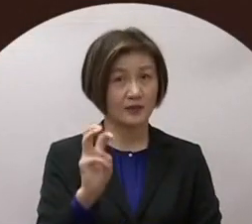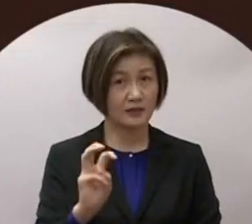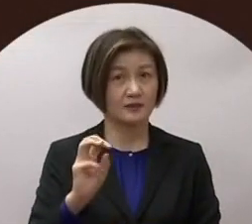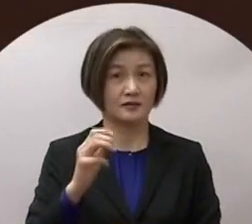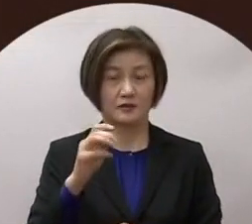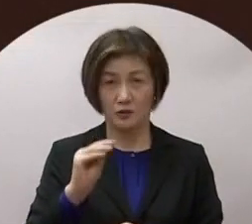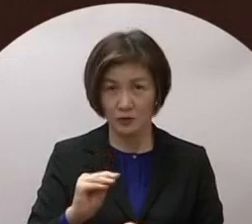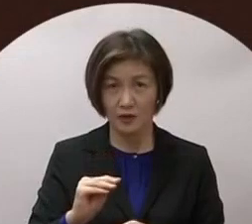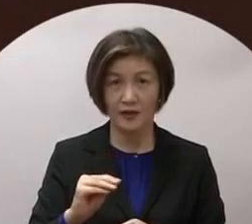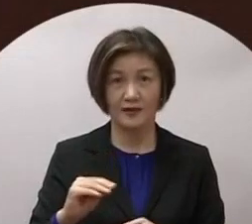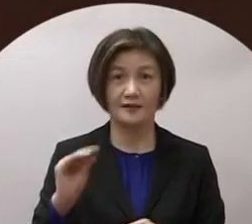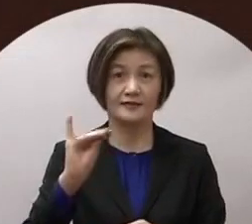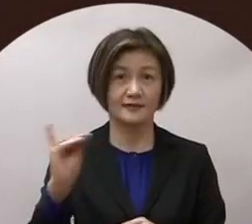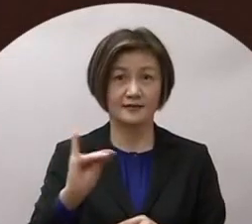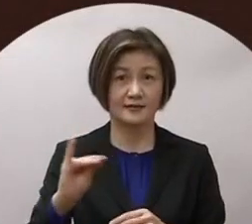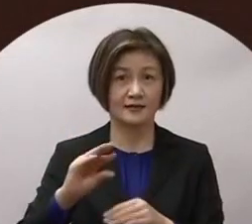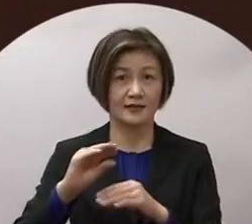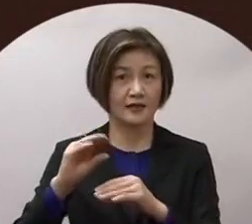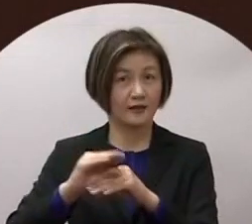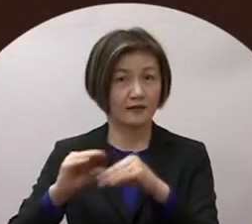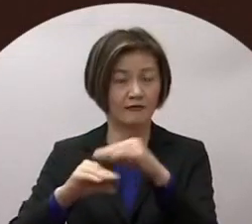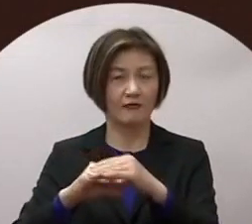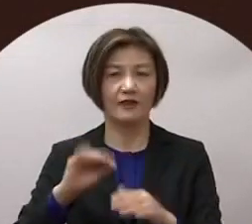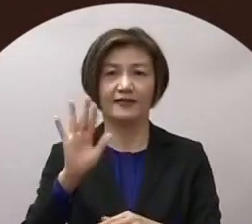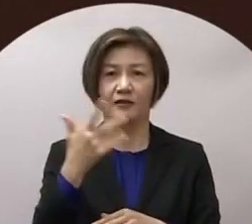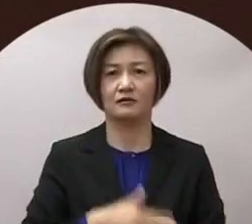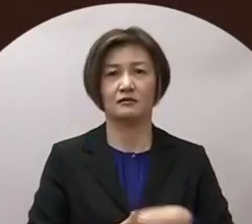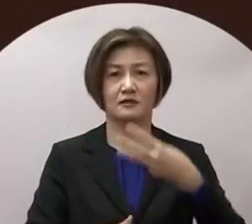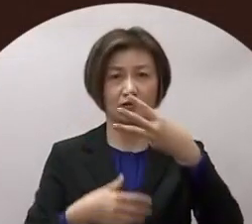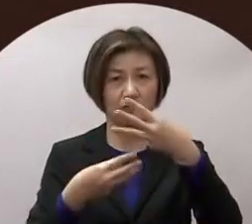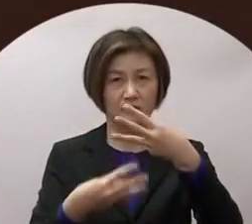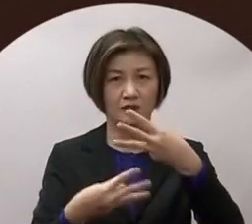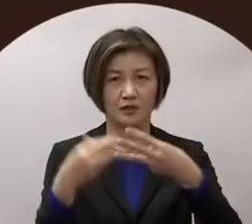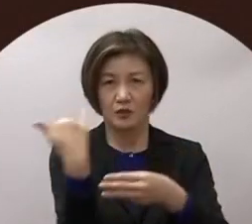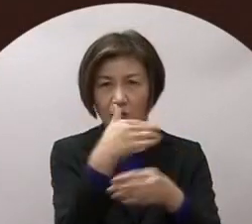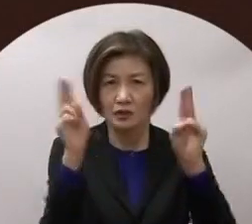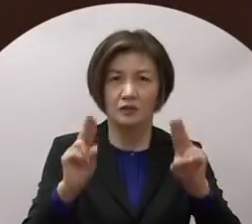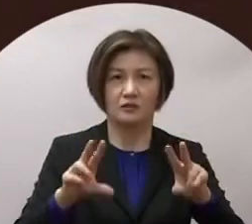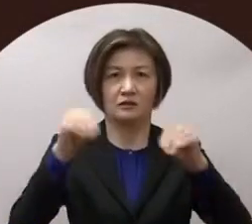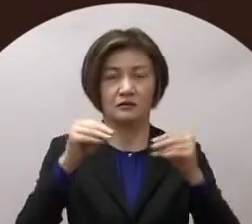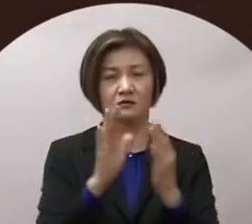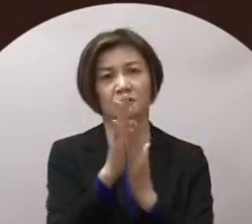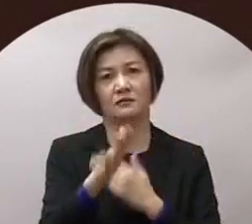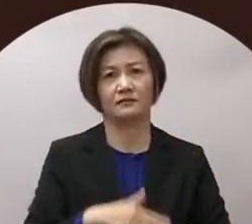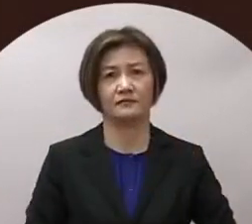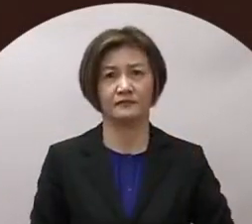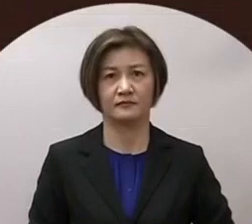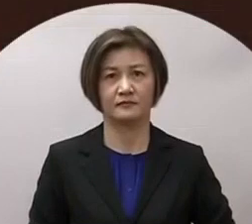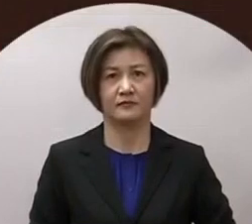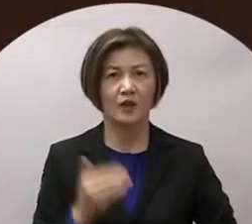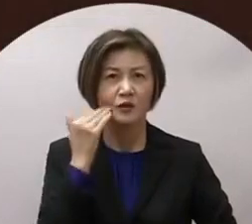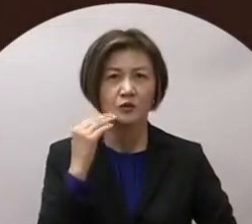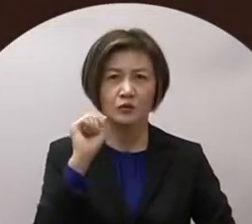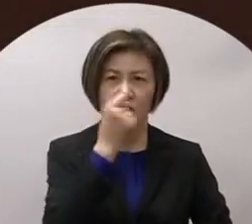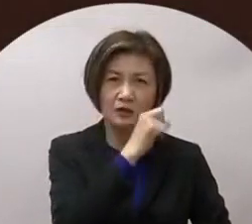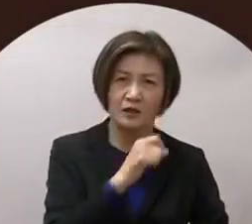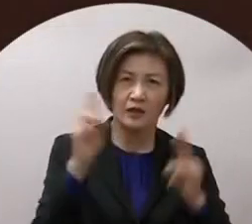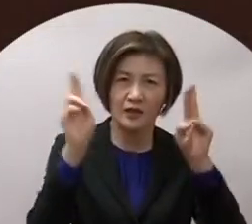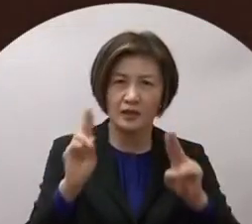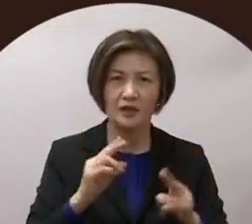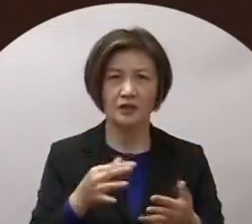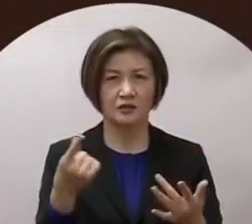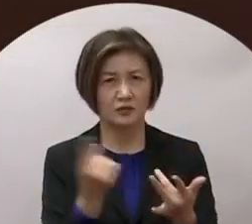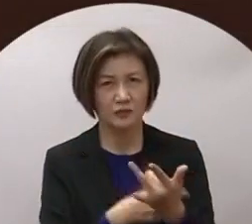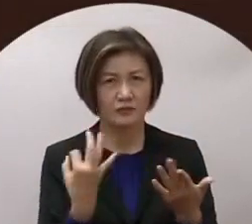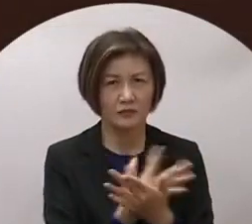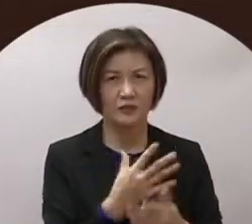330万千瓦。但是在303事件之后，只要台湾电力一旦发生缺